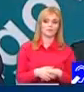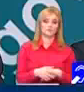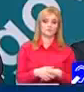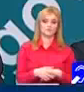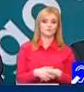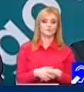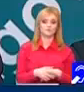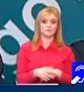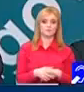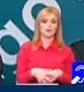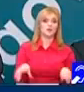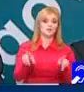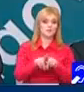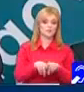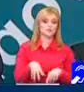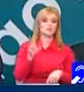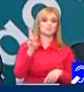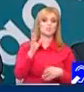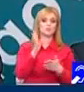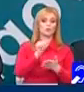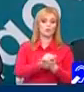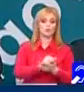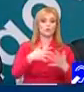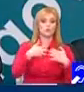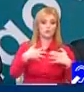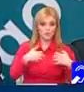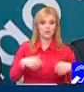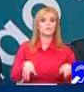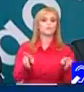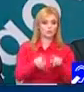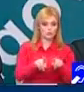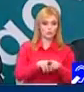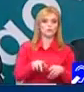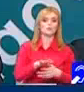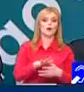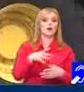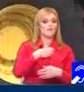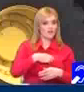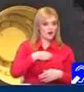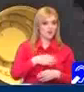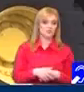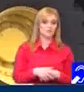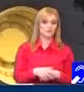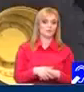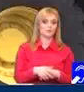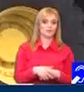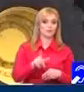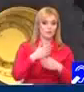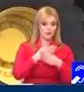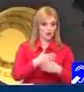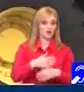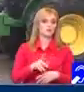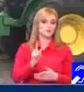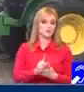de investiții. De asemenea, sectorul zootehnic, care va fi iarăși în continuare unul prioritar. Rămân valabile